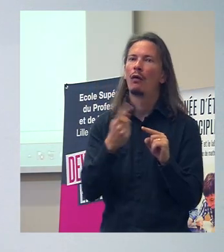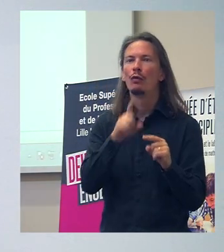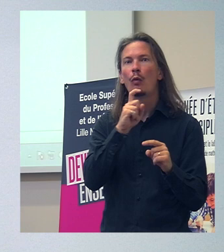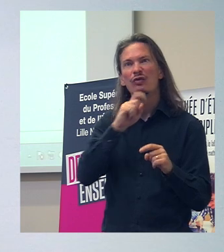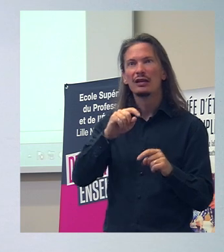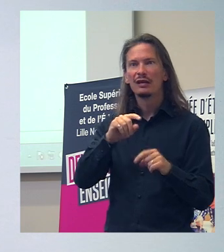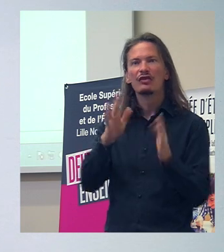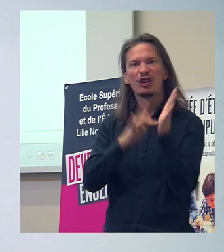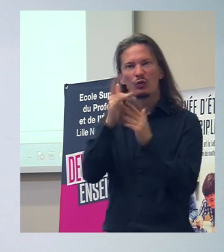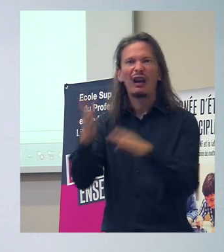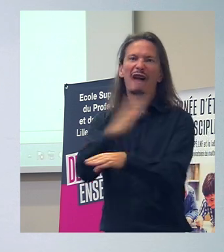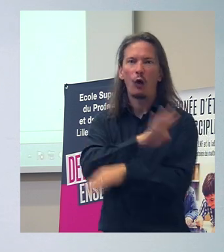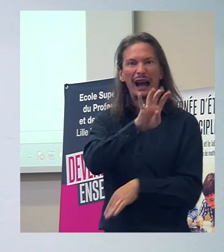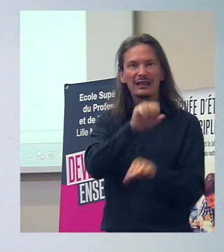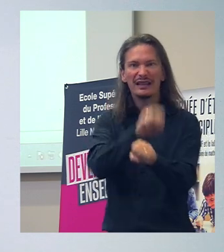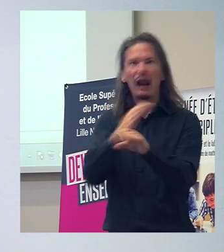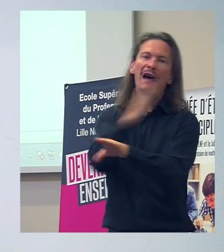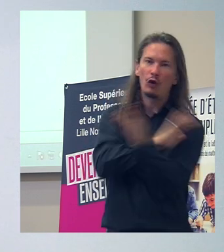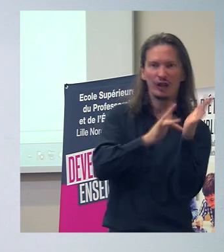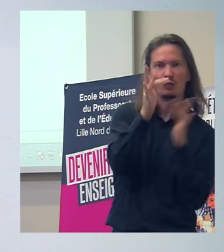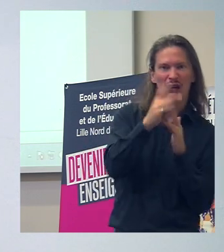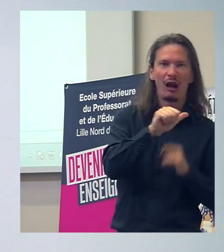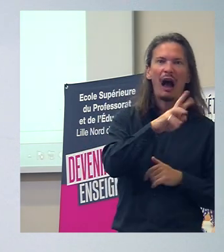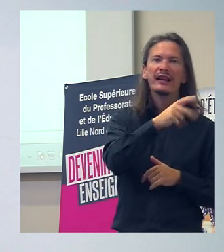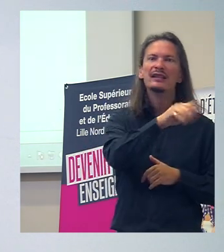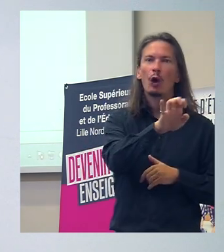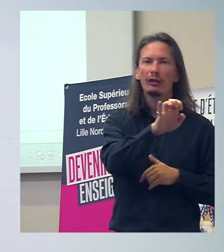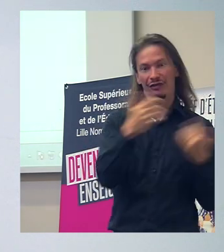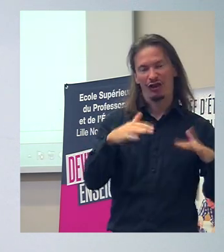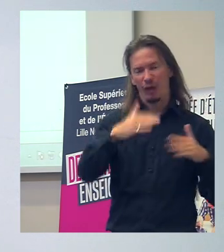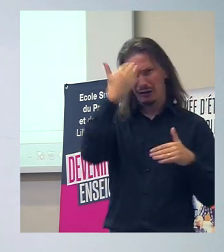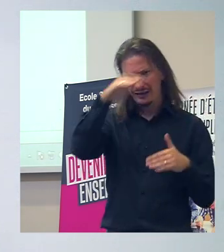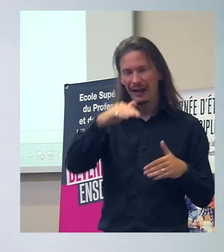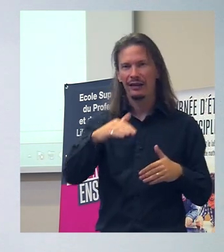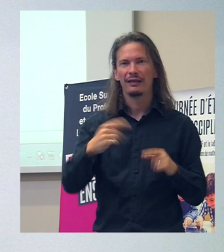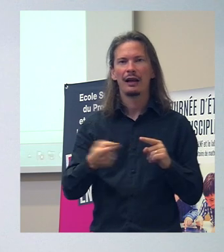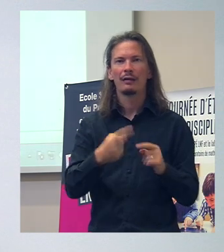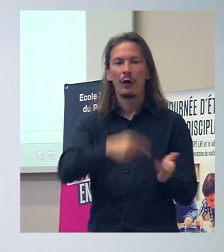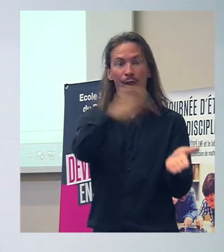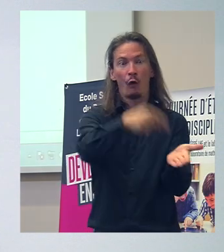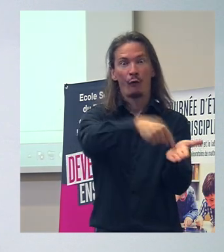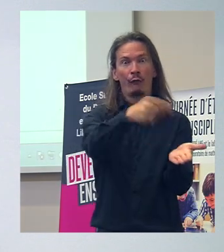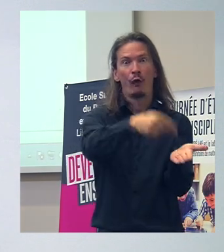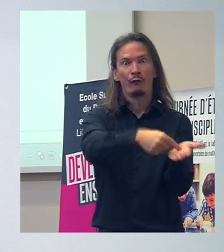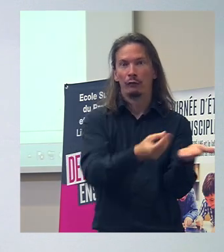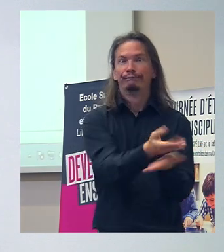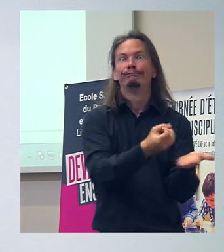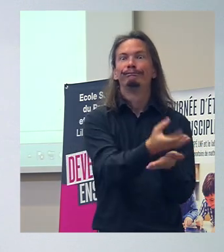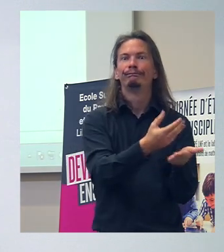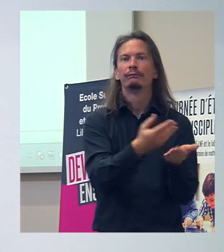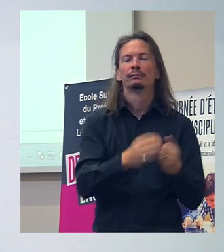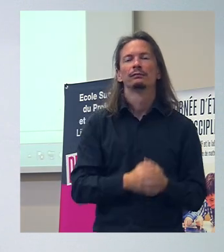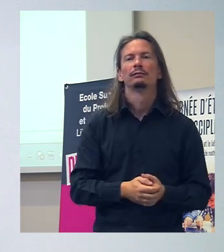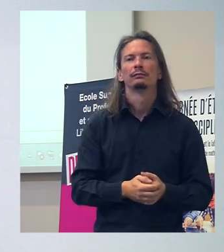4e siècle avant Jésus-Christ, où on fait la différence entre transmettre des nécessités, donc ça c'est la